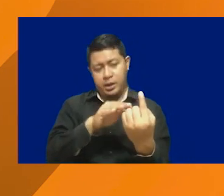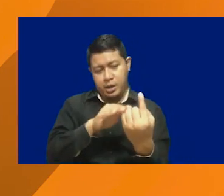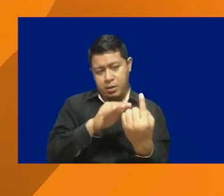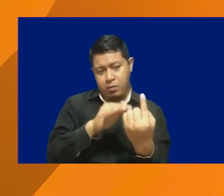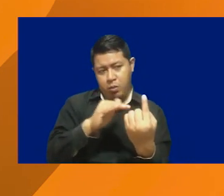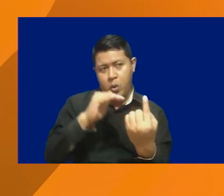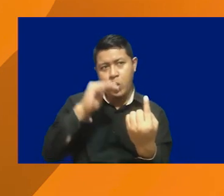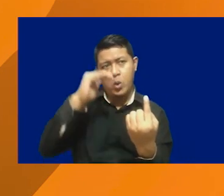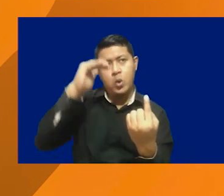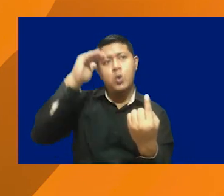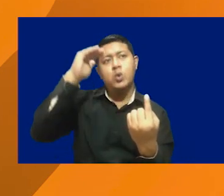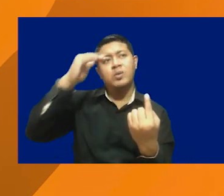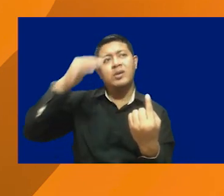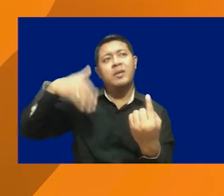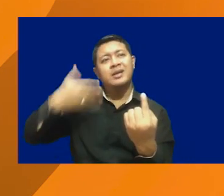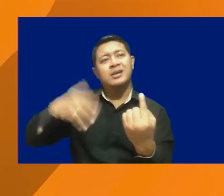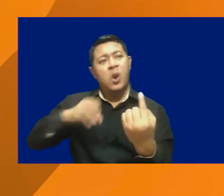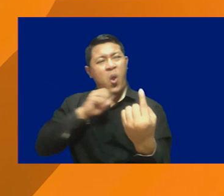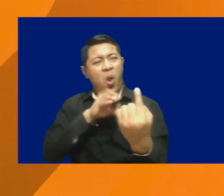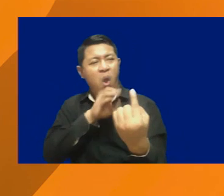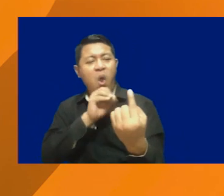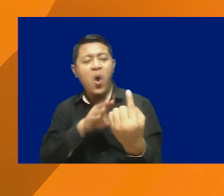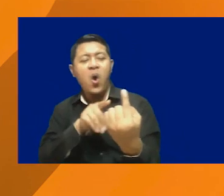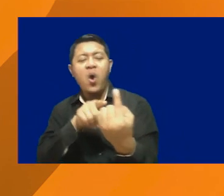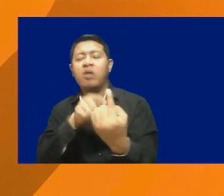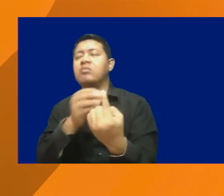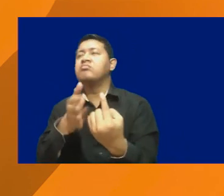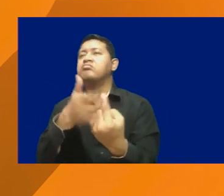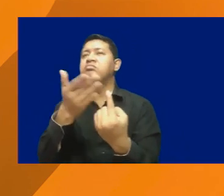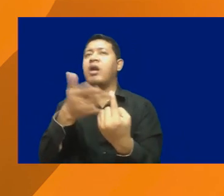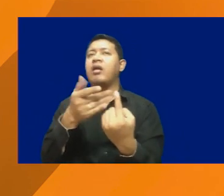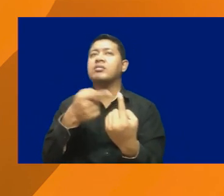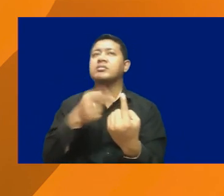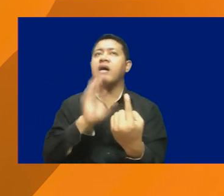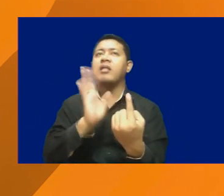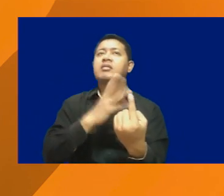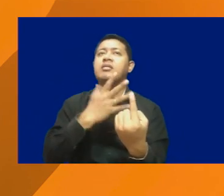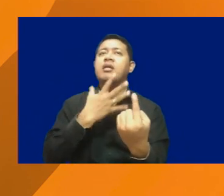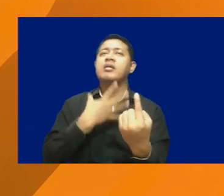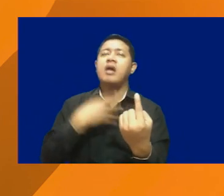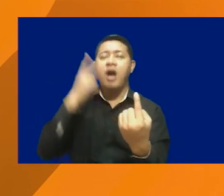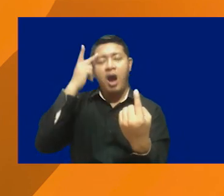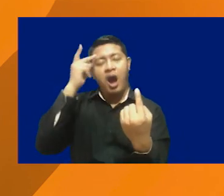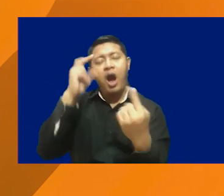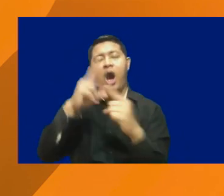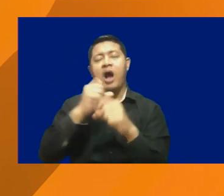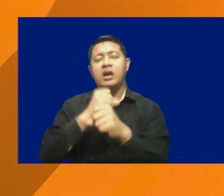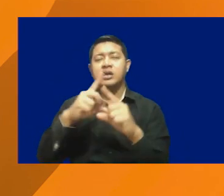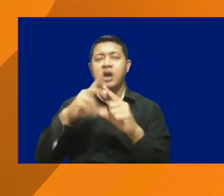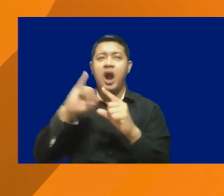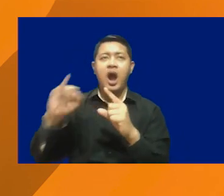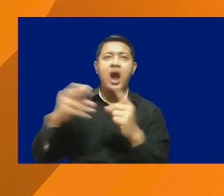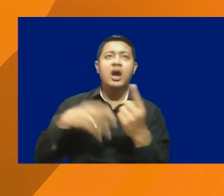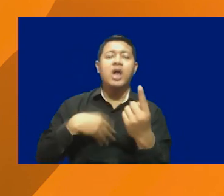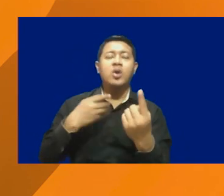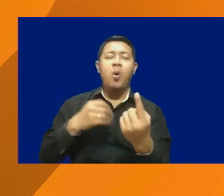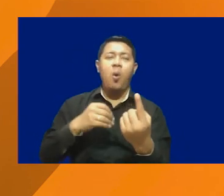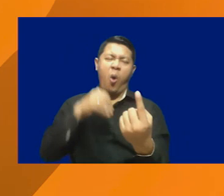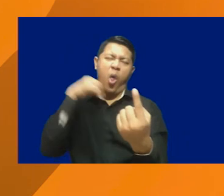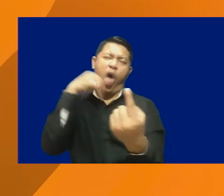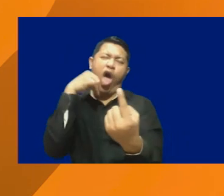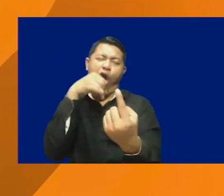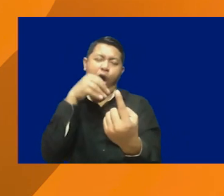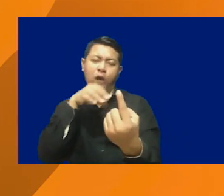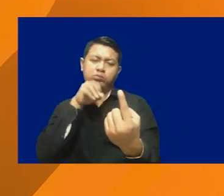Remaja yang sedang mau tumbuh dan selalu dimarah, maka dia merasa tidak dihargai. Atau